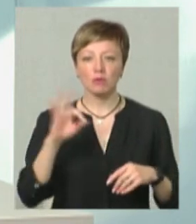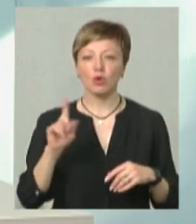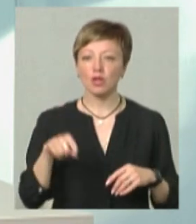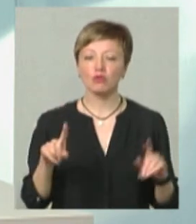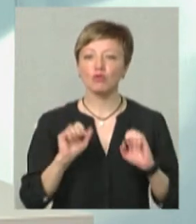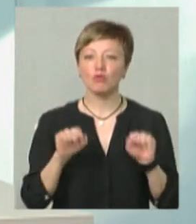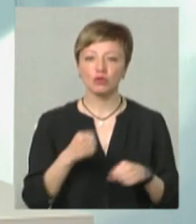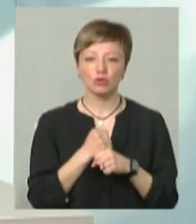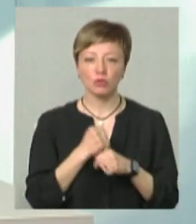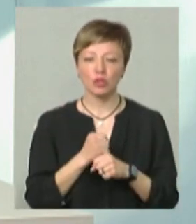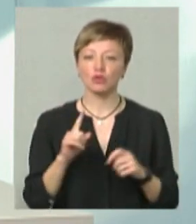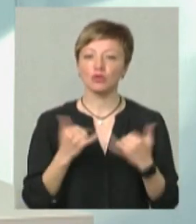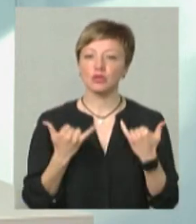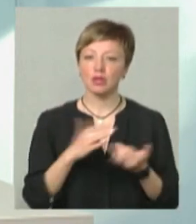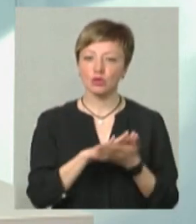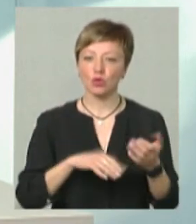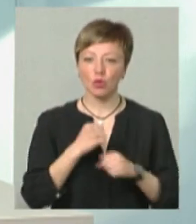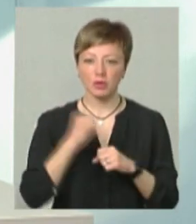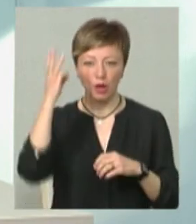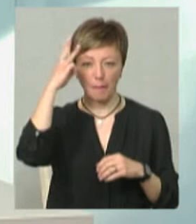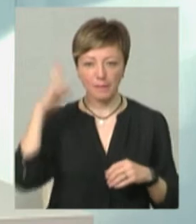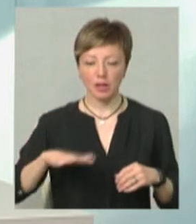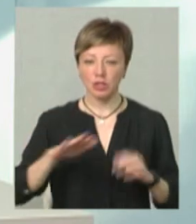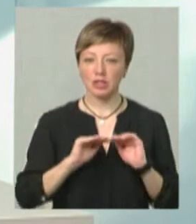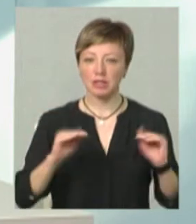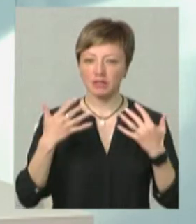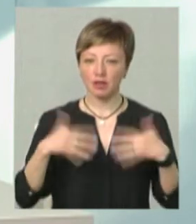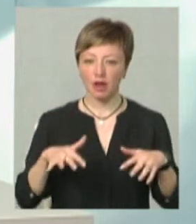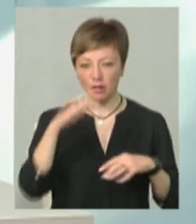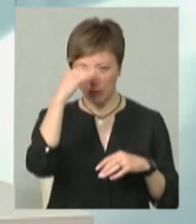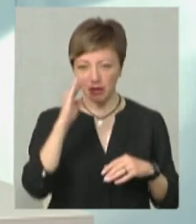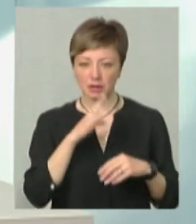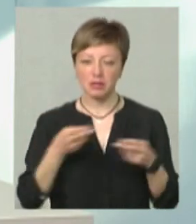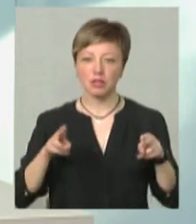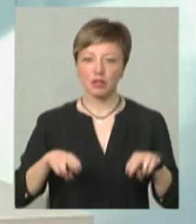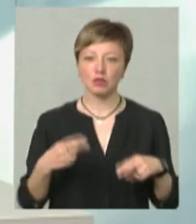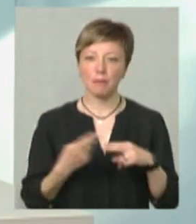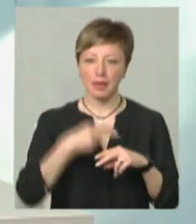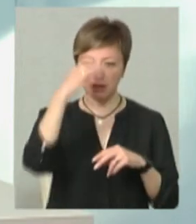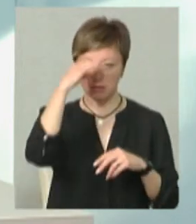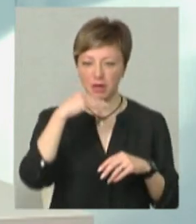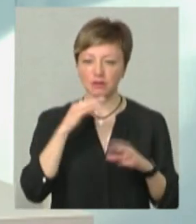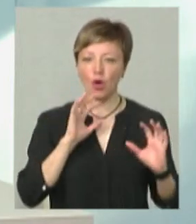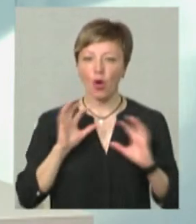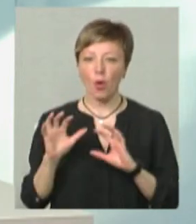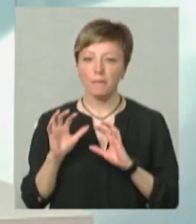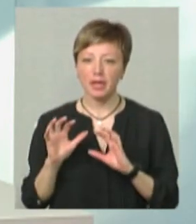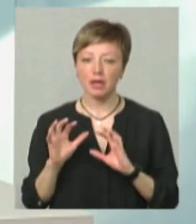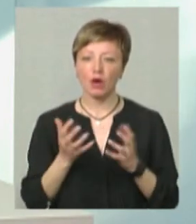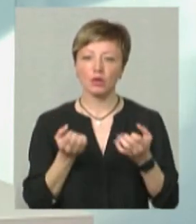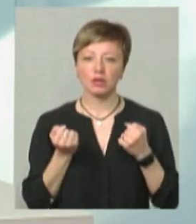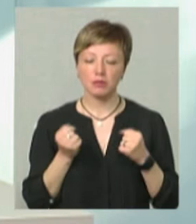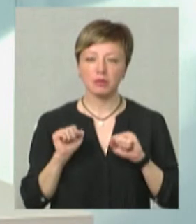що можна зробити, що робиться на Хмельниччині, аби діти, які втратили батьків чи залишилися без батьківської опіки,